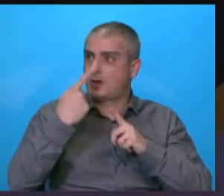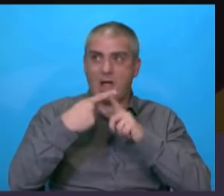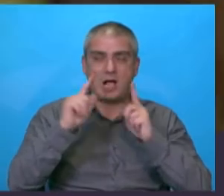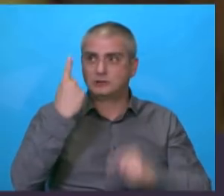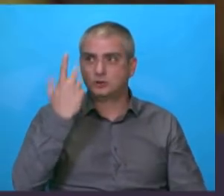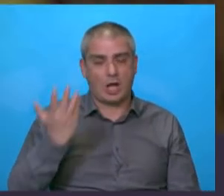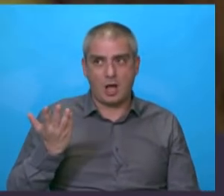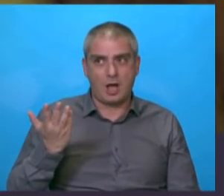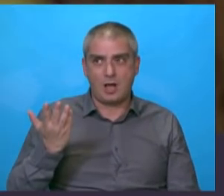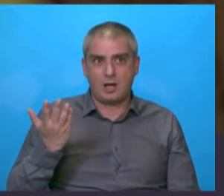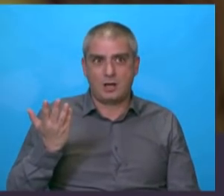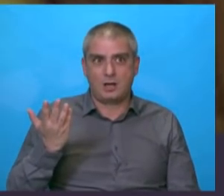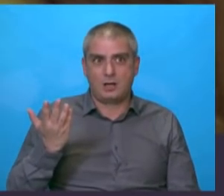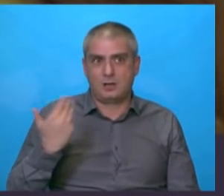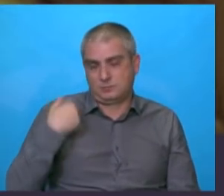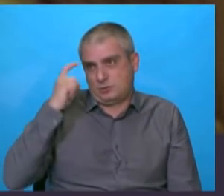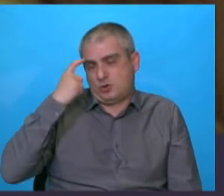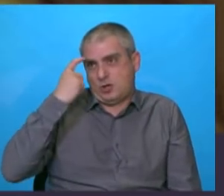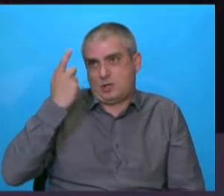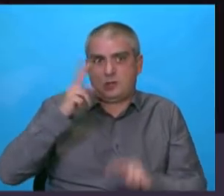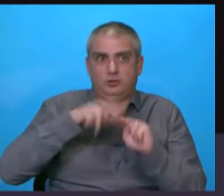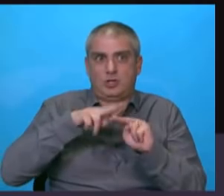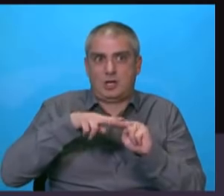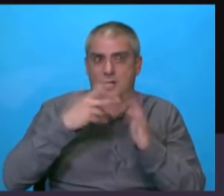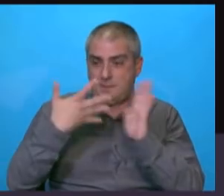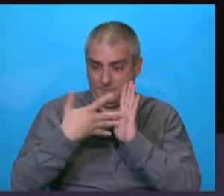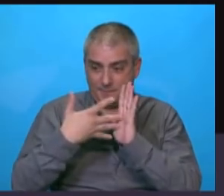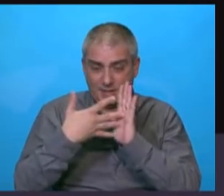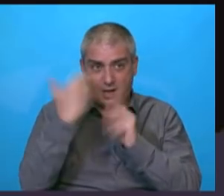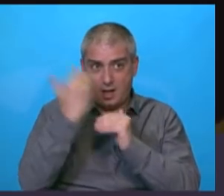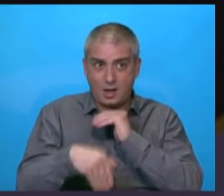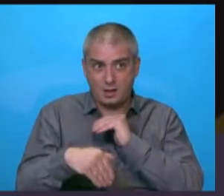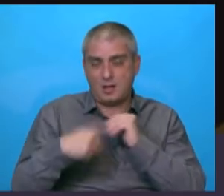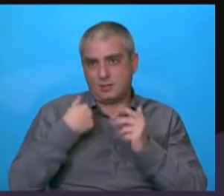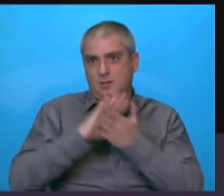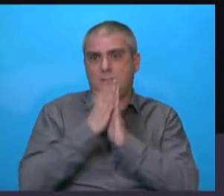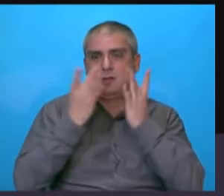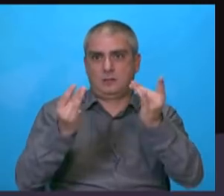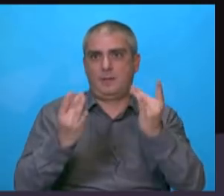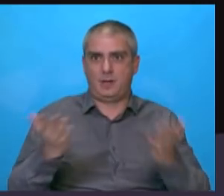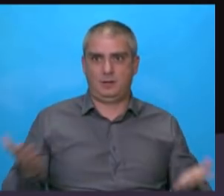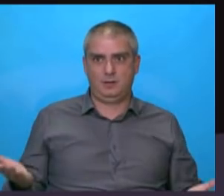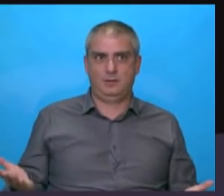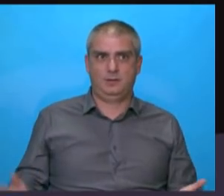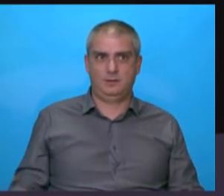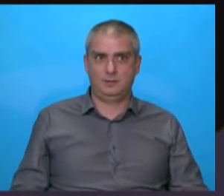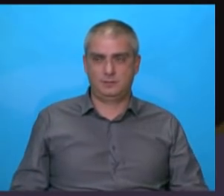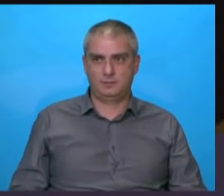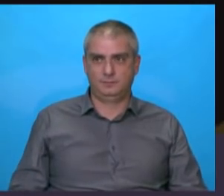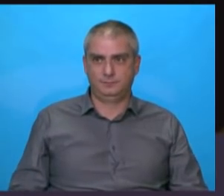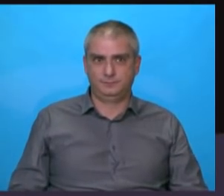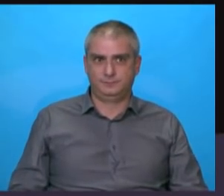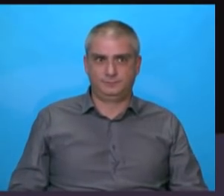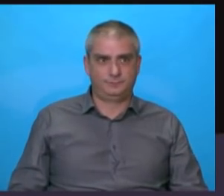hour. So I really worried that after the security check, I will, you know, be affected. I don't know if